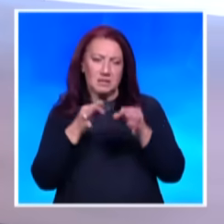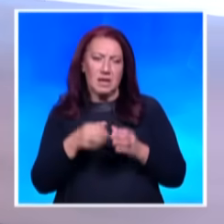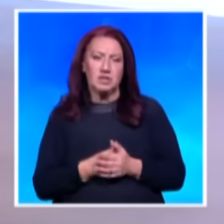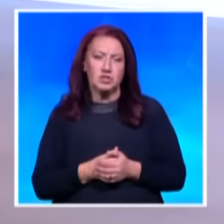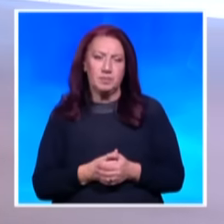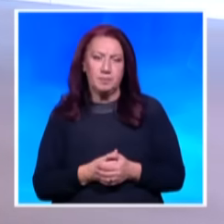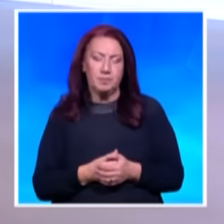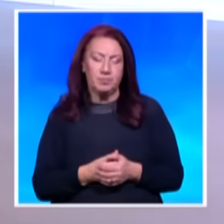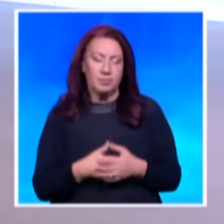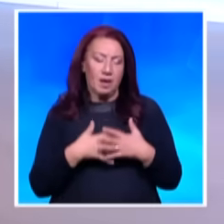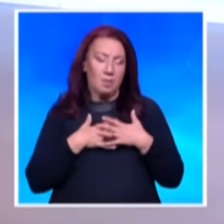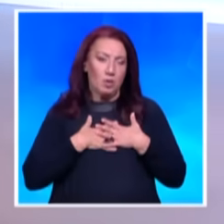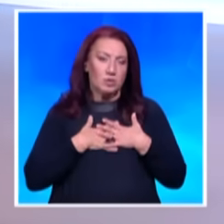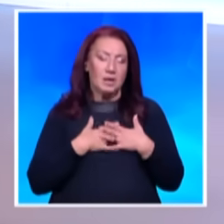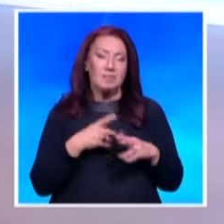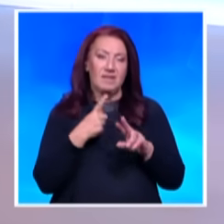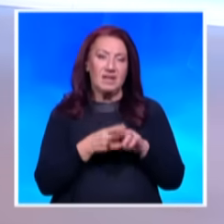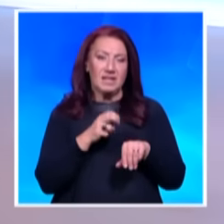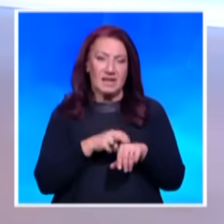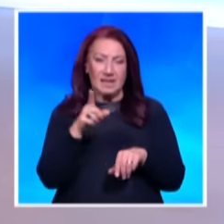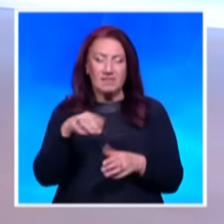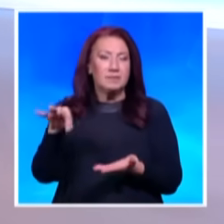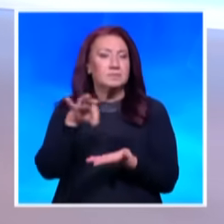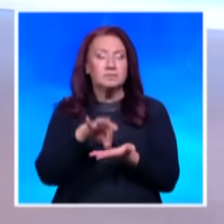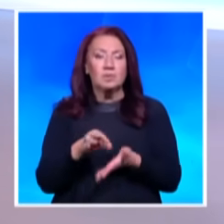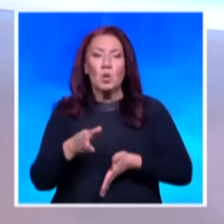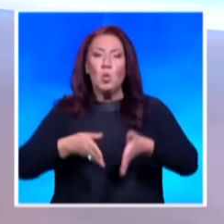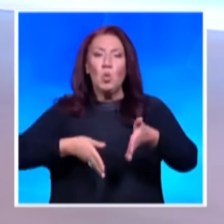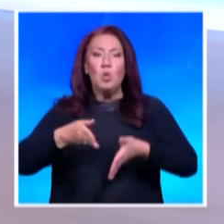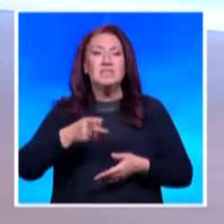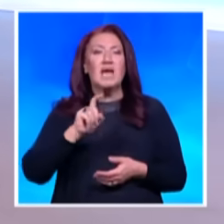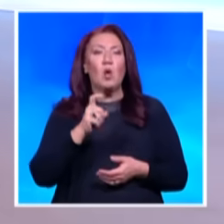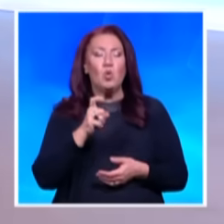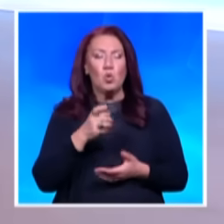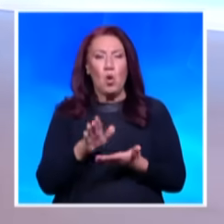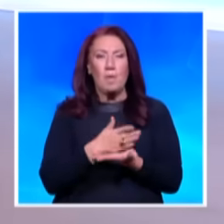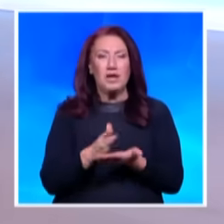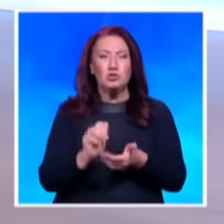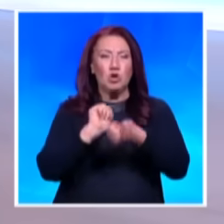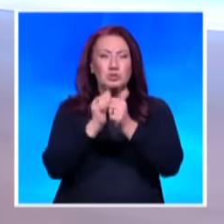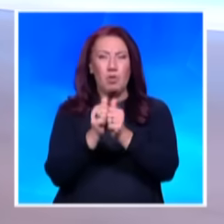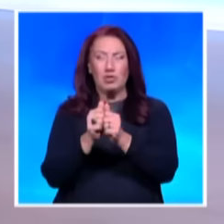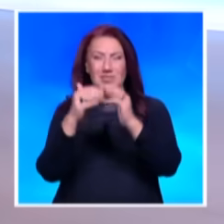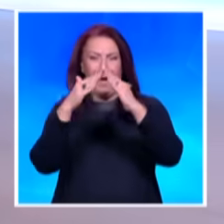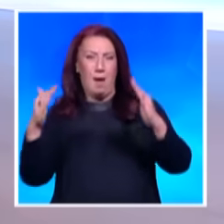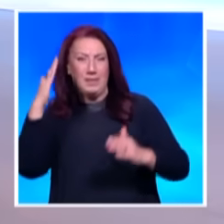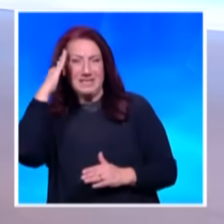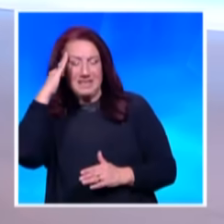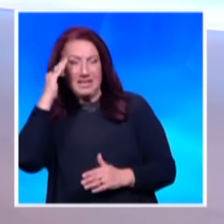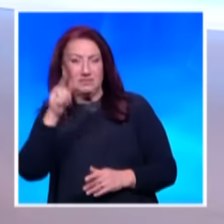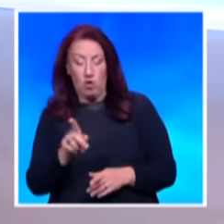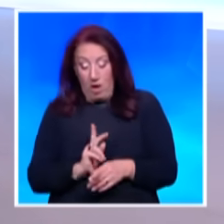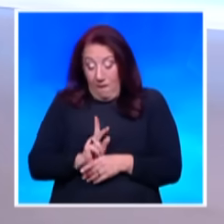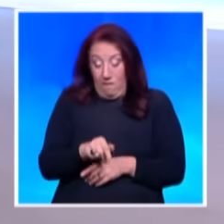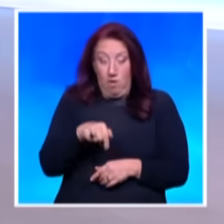Ивелина Драгнева, благодаря. Ивелина се намира на улица Гуркова, в пространството между спортната палата и входа на националния стадион. Пространство, което виждаме